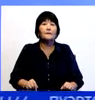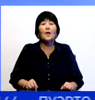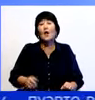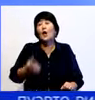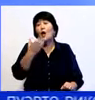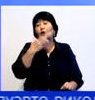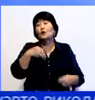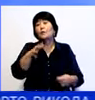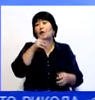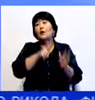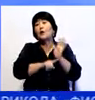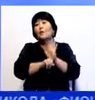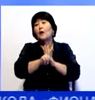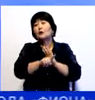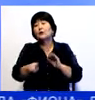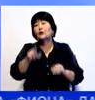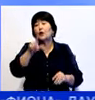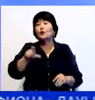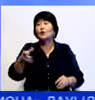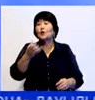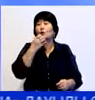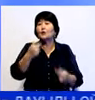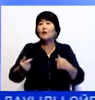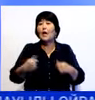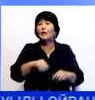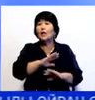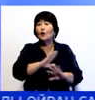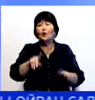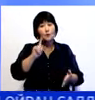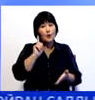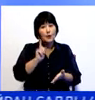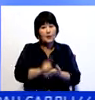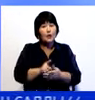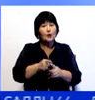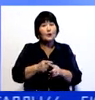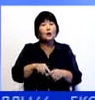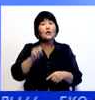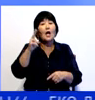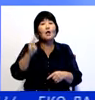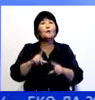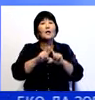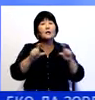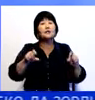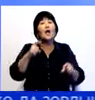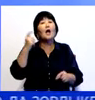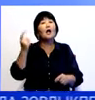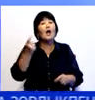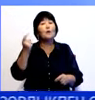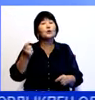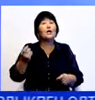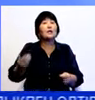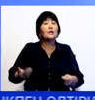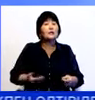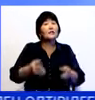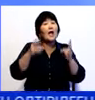Жылу беру маусымы кезінде тұрғындар жылудан қиындық көрмеуі тиіс. Сондай-ақ әлеуметтік нысандарда коммуналдық